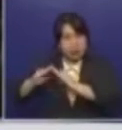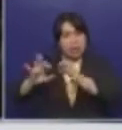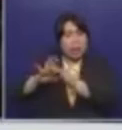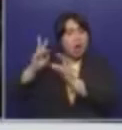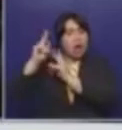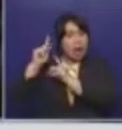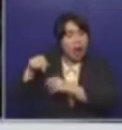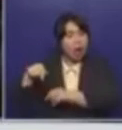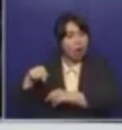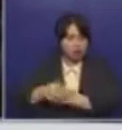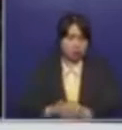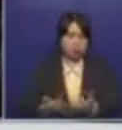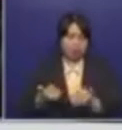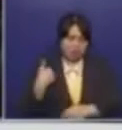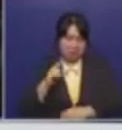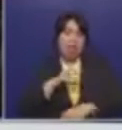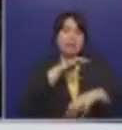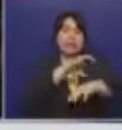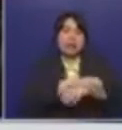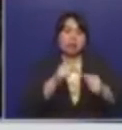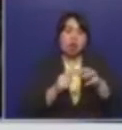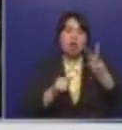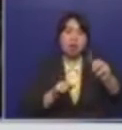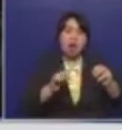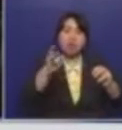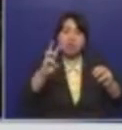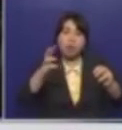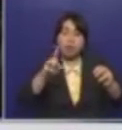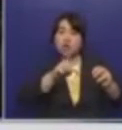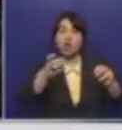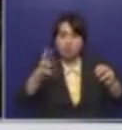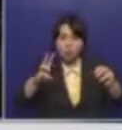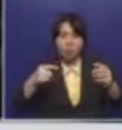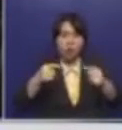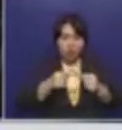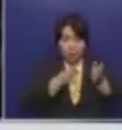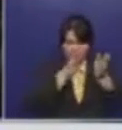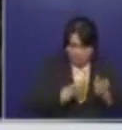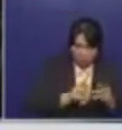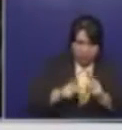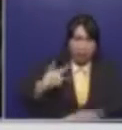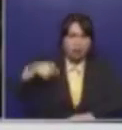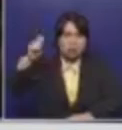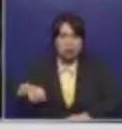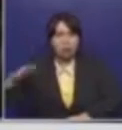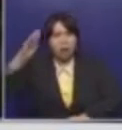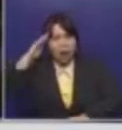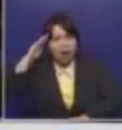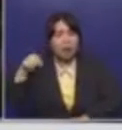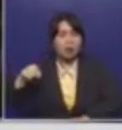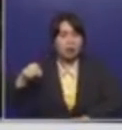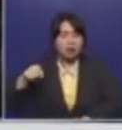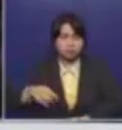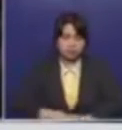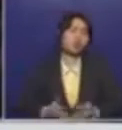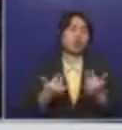ชนมีการใช้มาตรา116ให้พลเรือนขึ้นศาลทหารมีสถิติจากกรมพระธรรมนูญระบุว่า